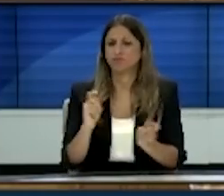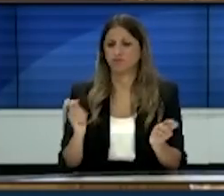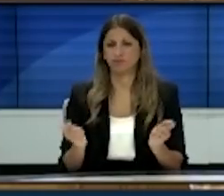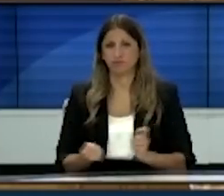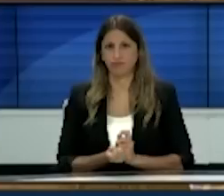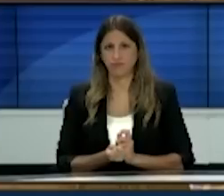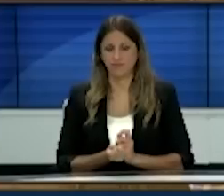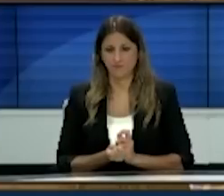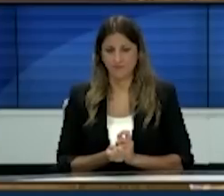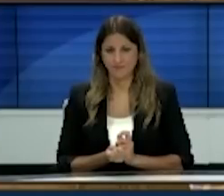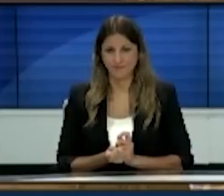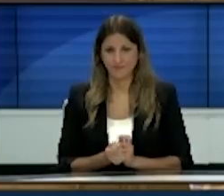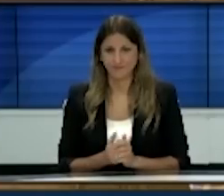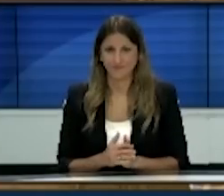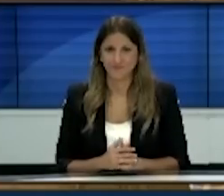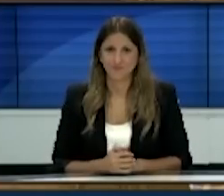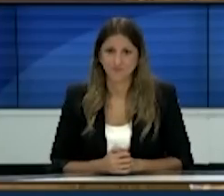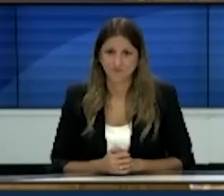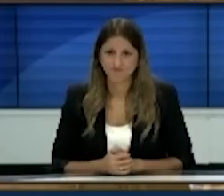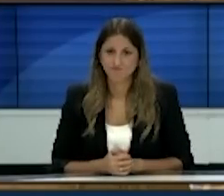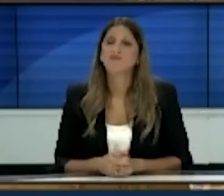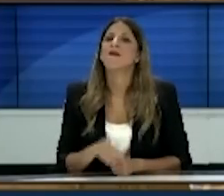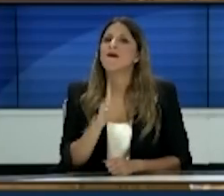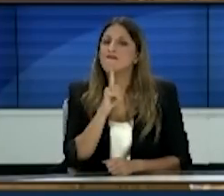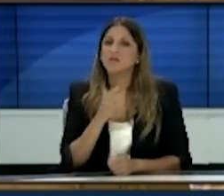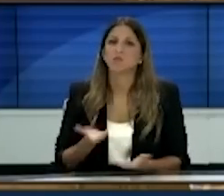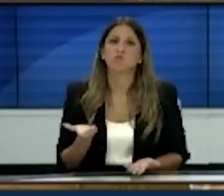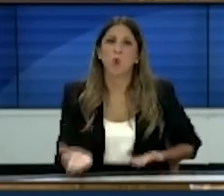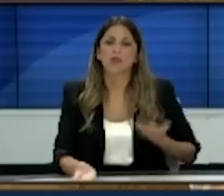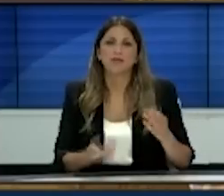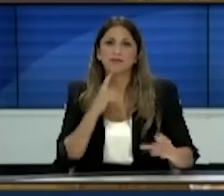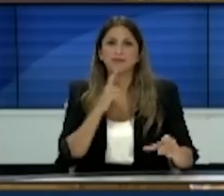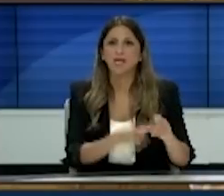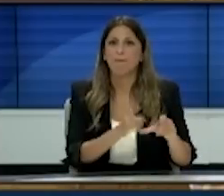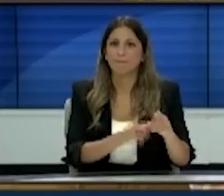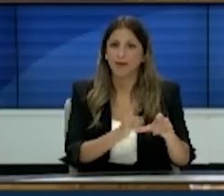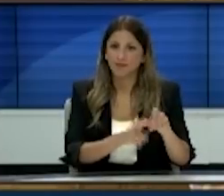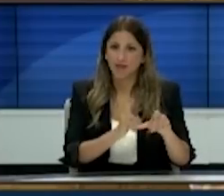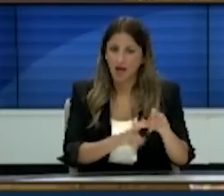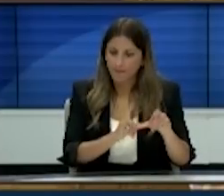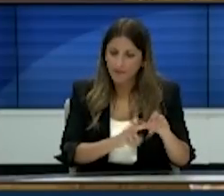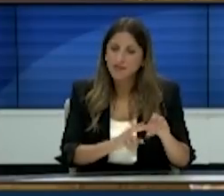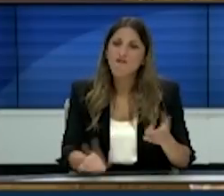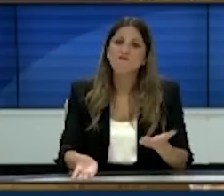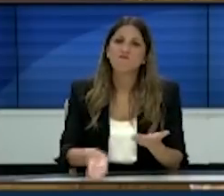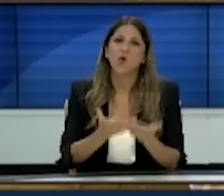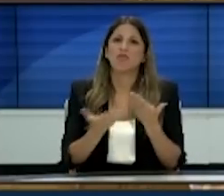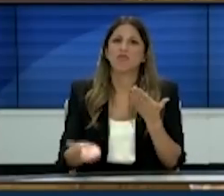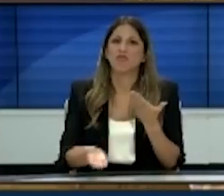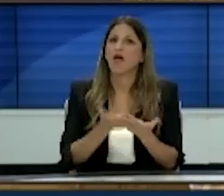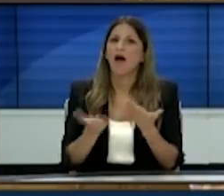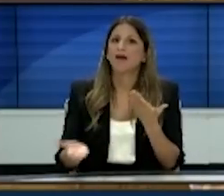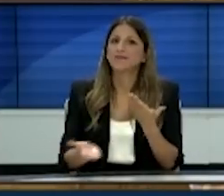Αυτές λοιπόν οι θέσεις, αυτές οι προτάσεις του ΚΚΕ δίνουν ανάσα στην ασφυξία